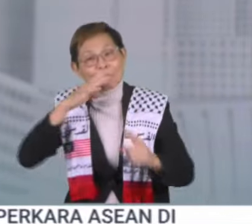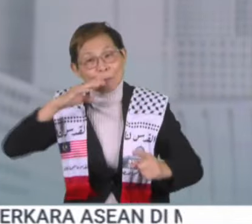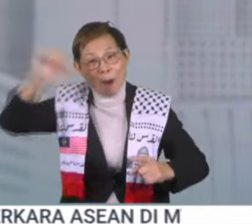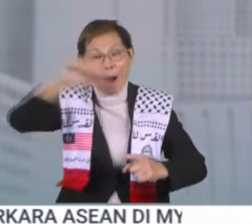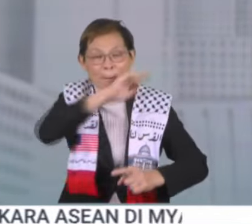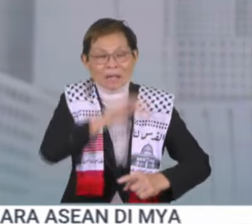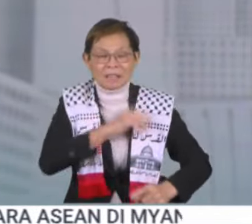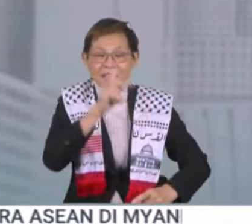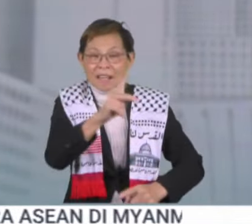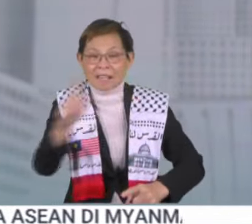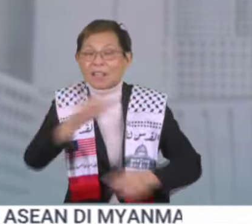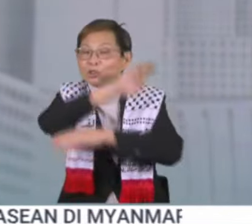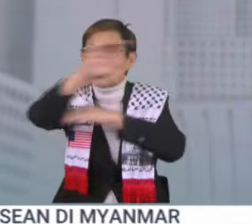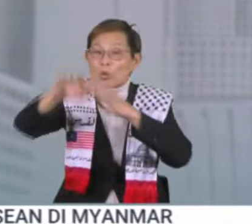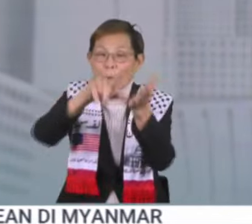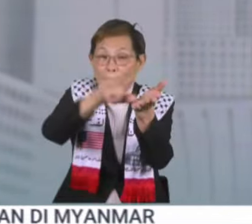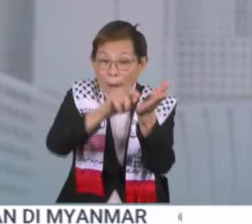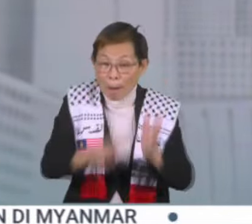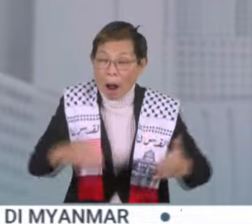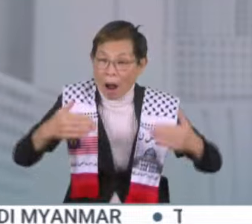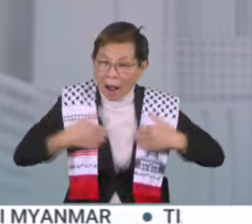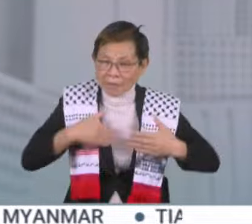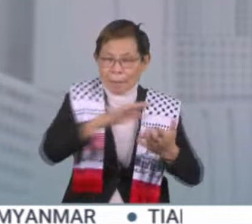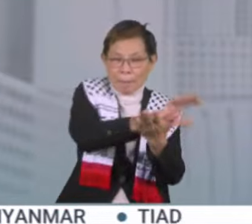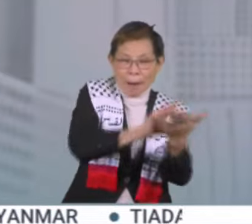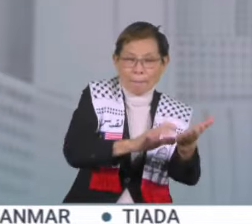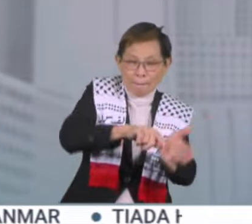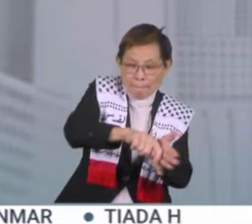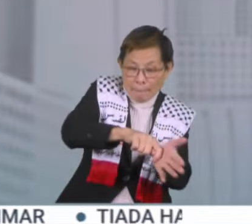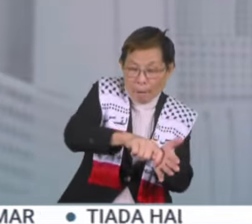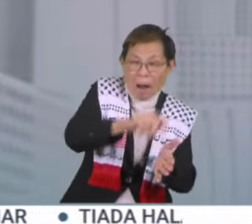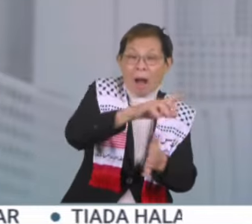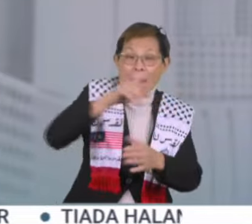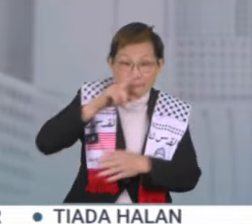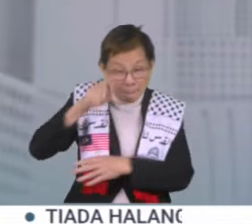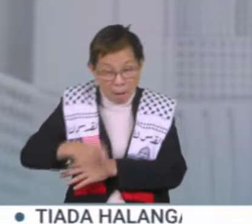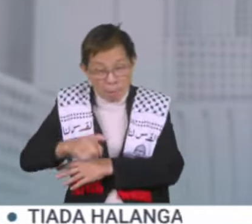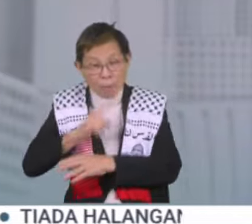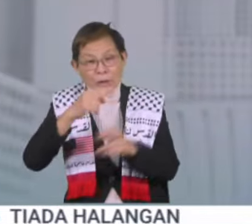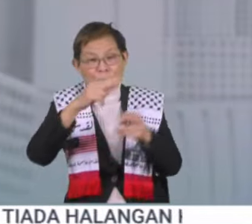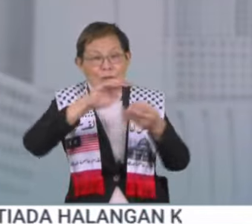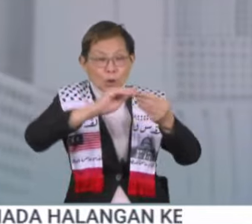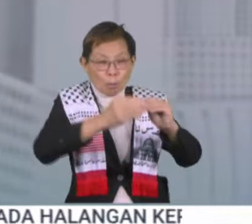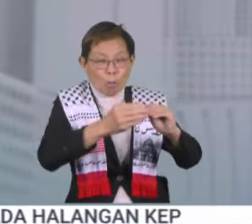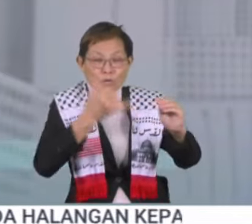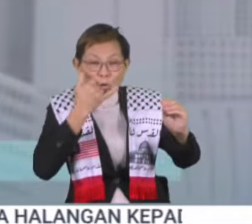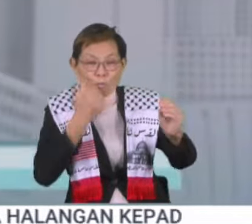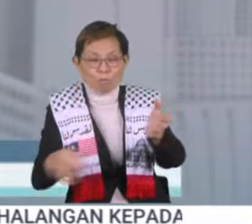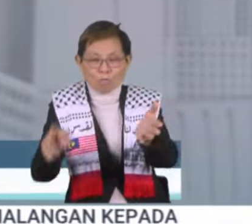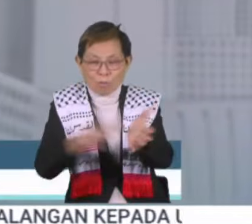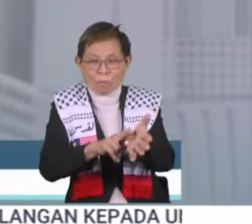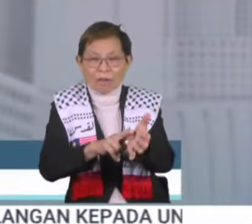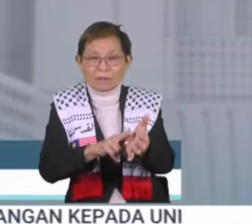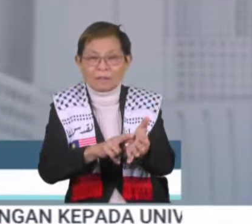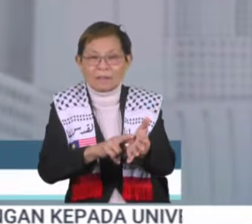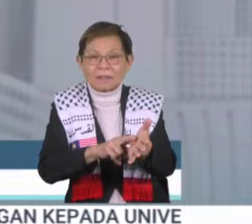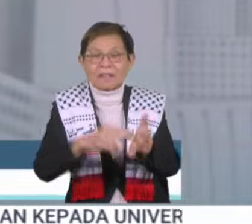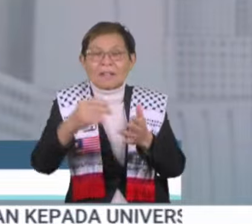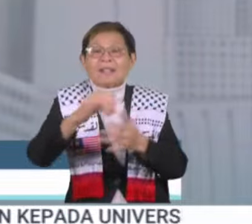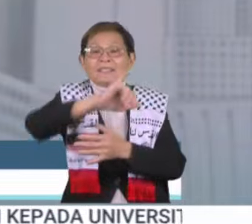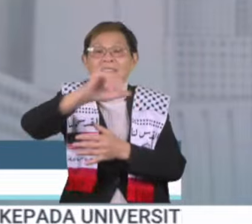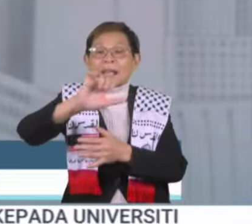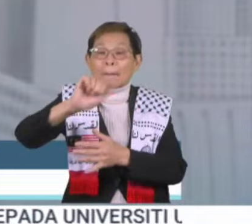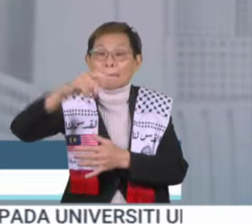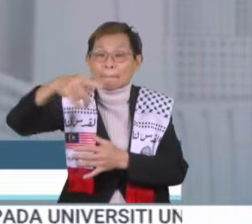Komunikasi Fahmi Fadil, semua pengamal media yang menggunakan pelan prabayar perlu memastikan nombor telefon mereka berdaftar dengan Jabatan